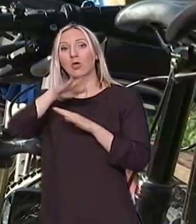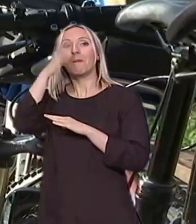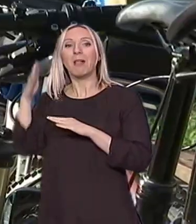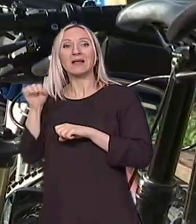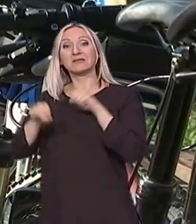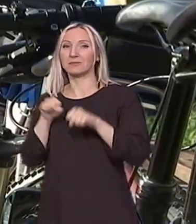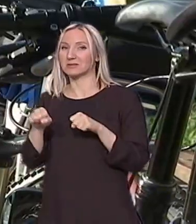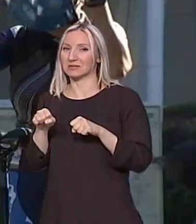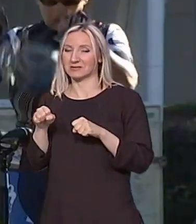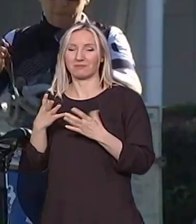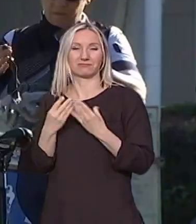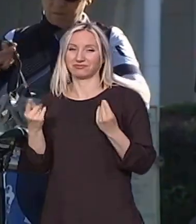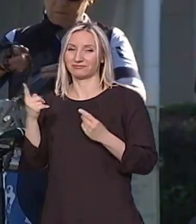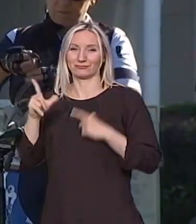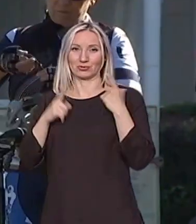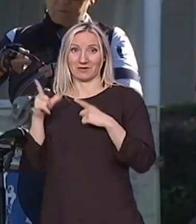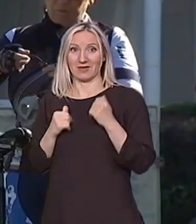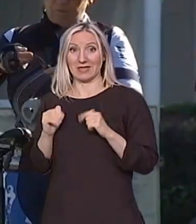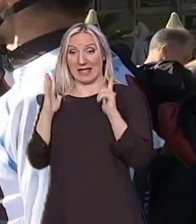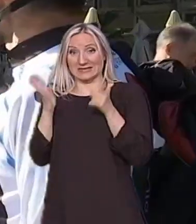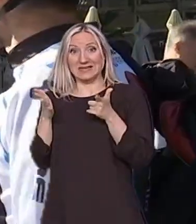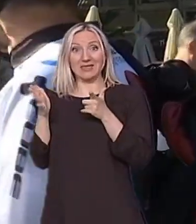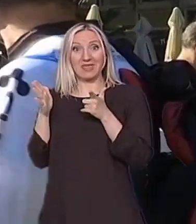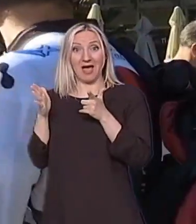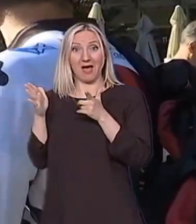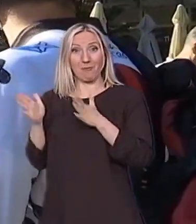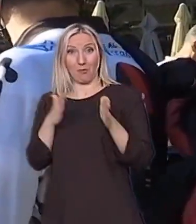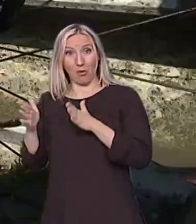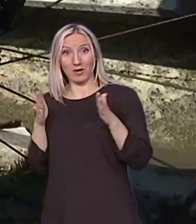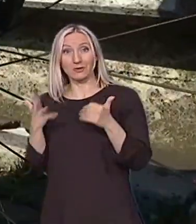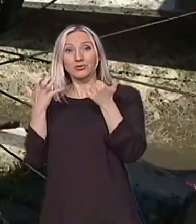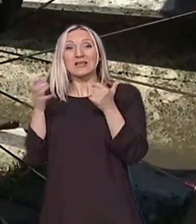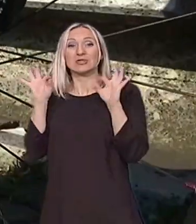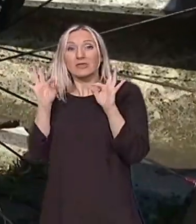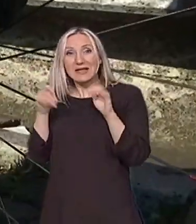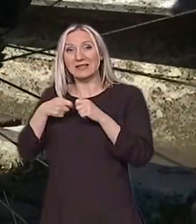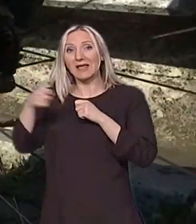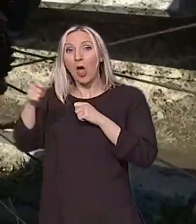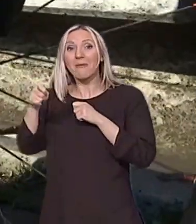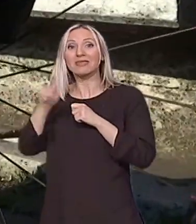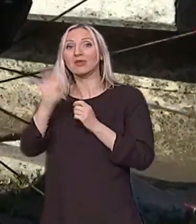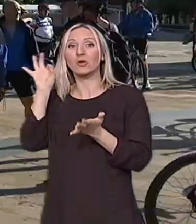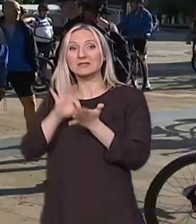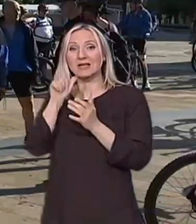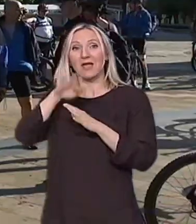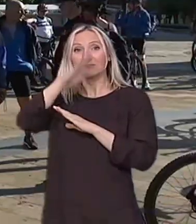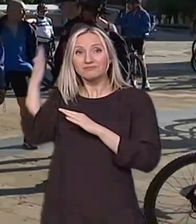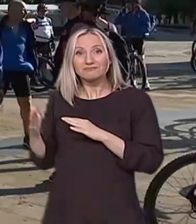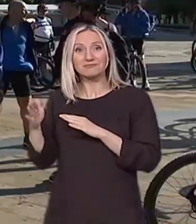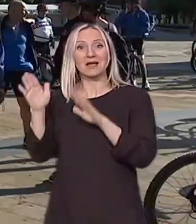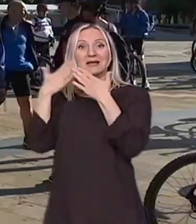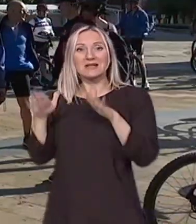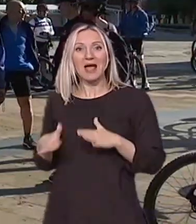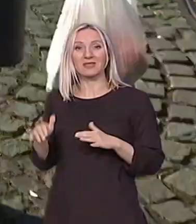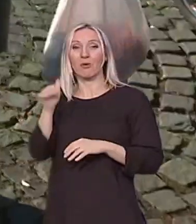uživanje. Na sedmom po redu Čiker maratonu čekalo ih je 610 km do cilja i usponi na Zlatibor, Zlatar, Kamenu